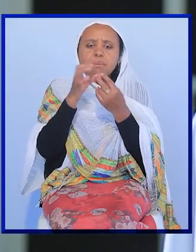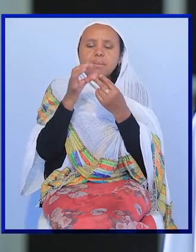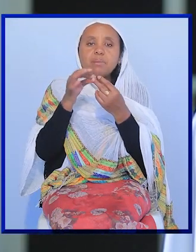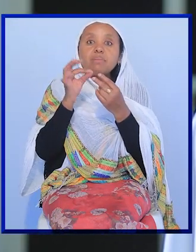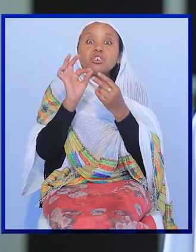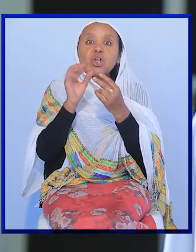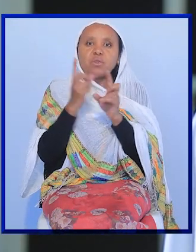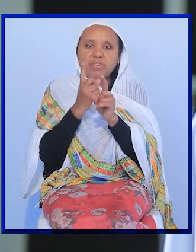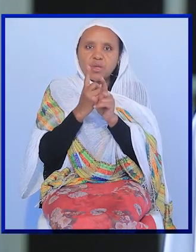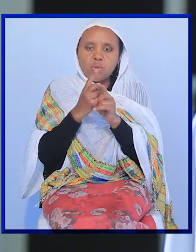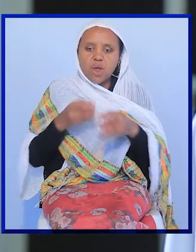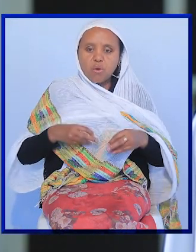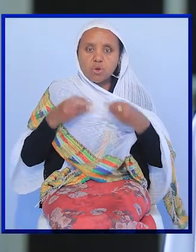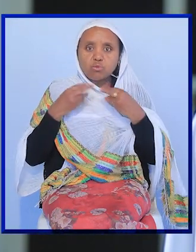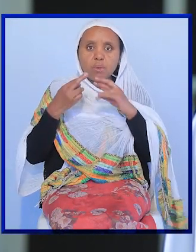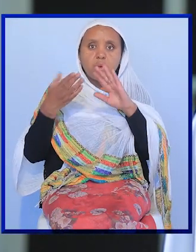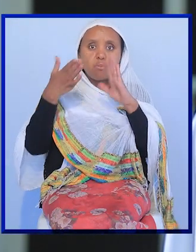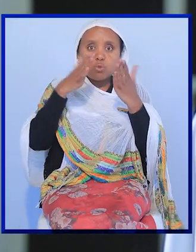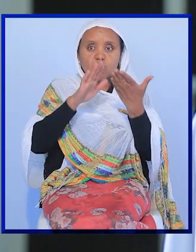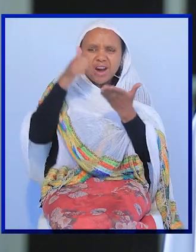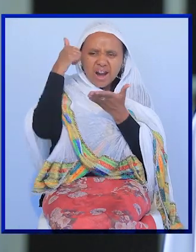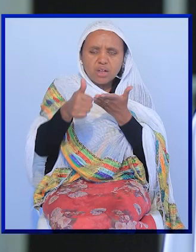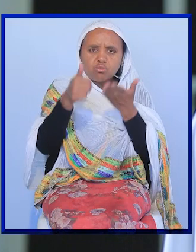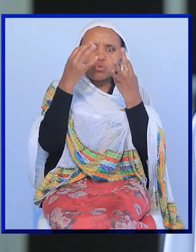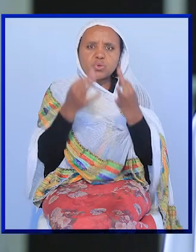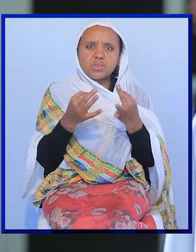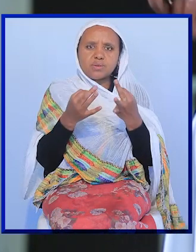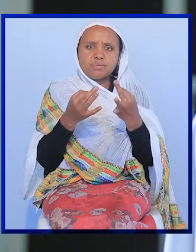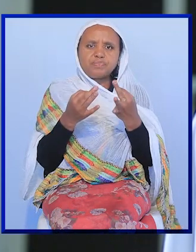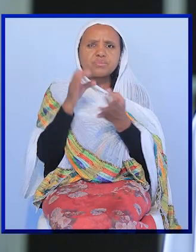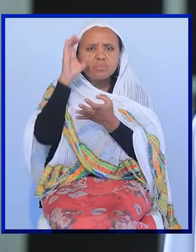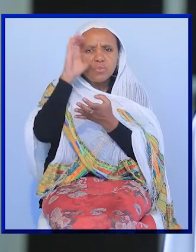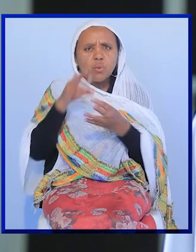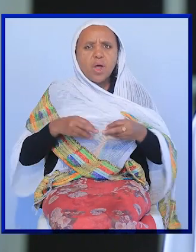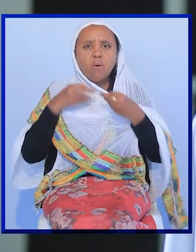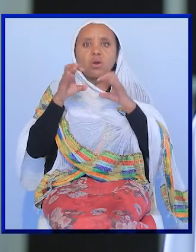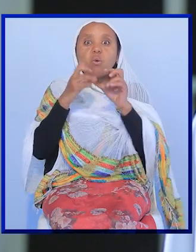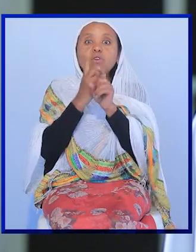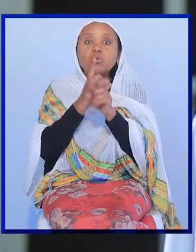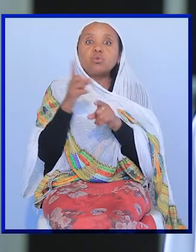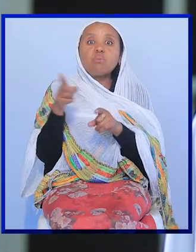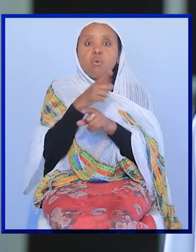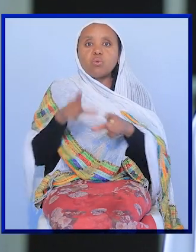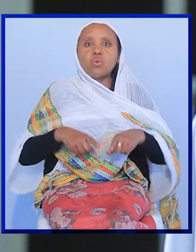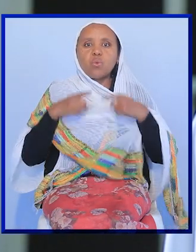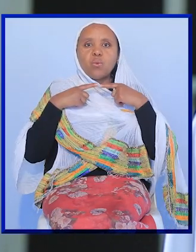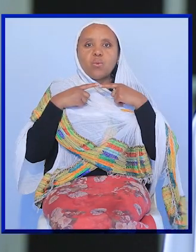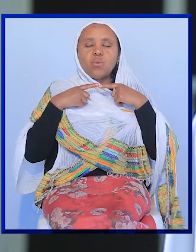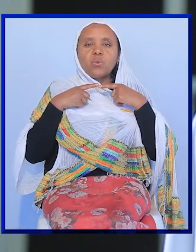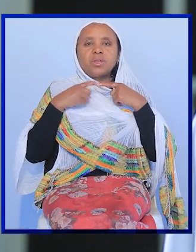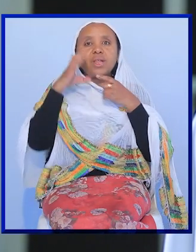የተፈጠረው። ሕያውነቱን ወይም ሙትነቱን ራሱ እንዲወስን አስገድዶ ሕያው አድርጎት ፈጥሮት ቢሆን ኖሮ